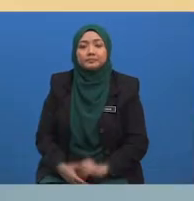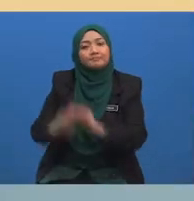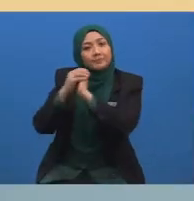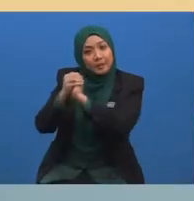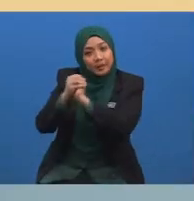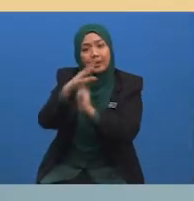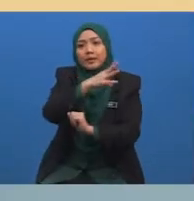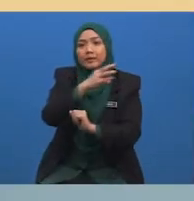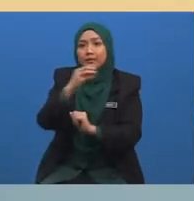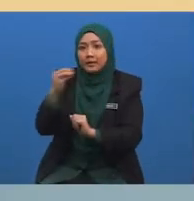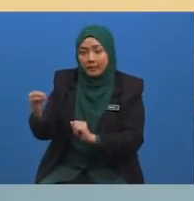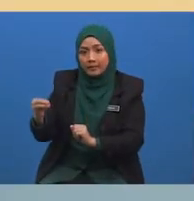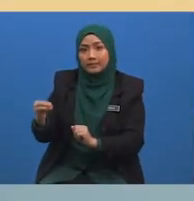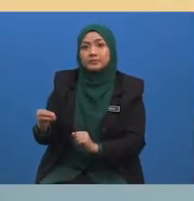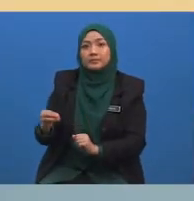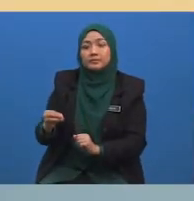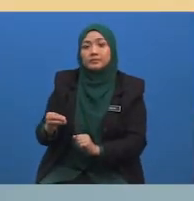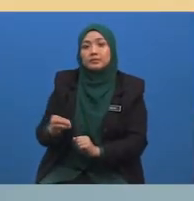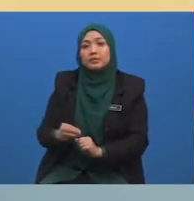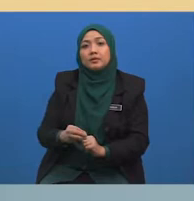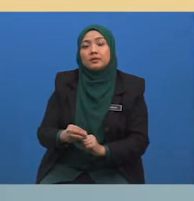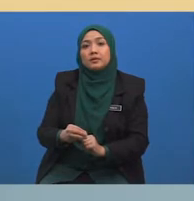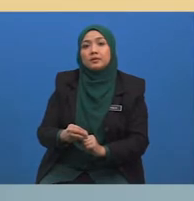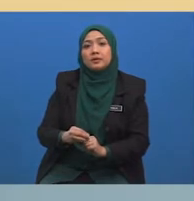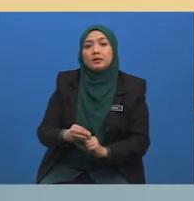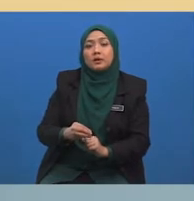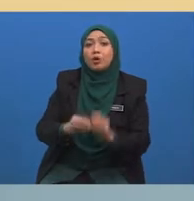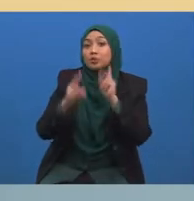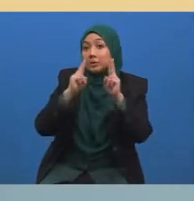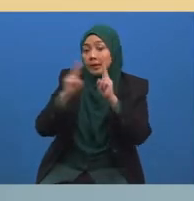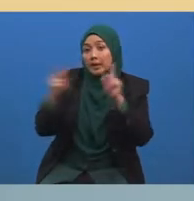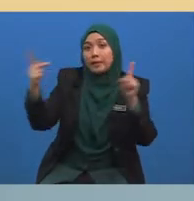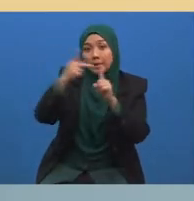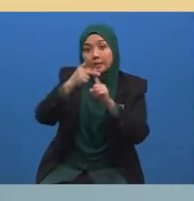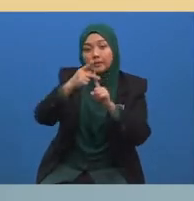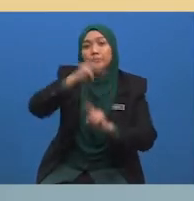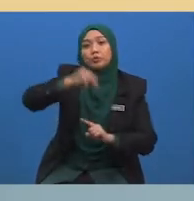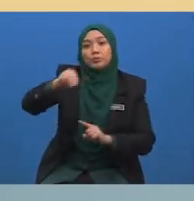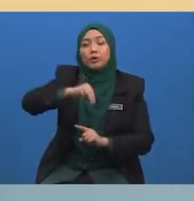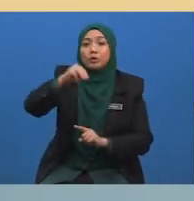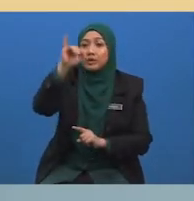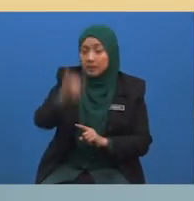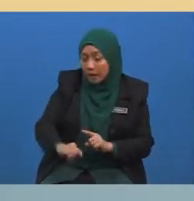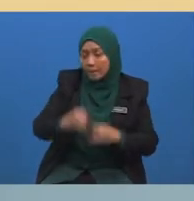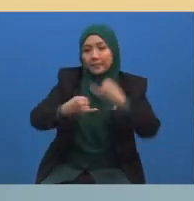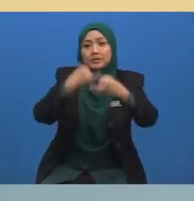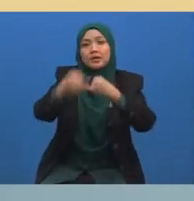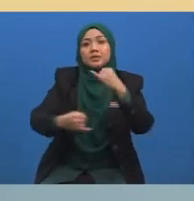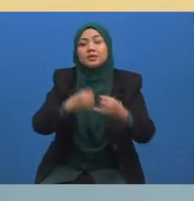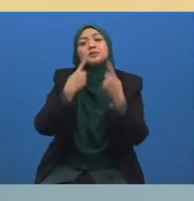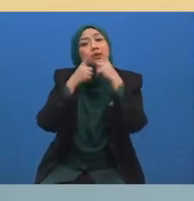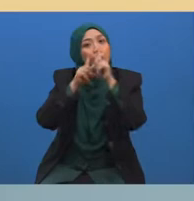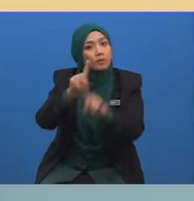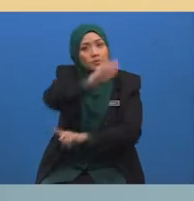Tahniah dan syabas cikgu ucapkan kepada murid-murid yang telah berjaya menjawab soalan